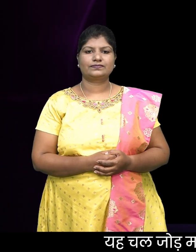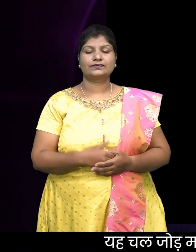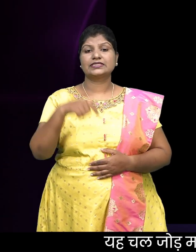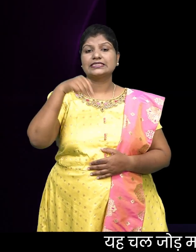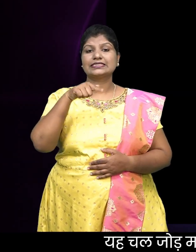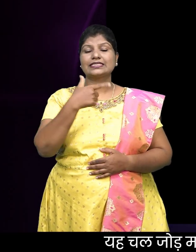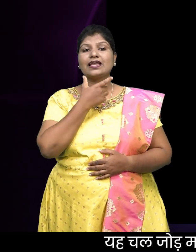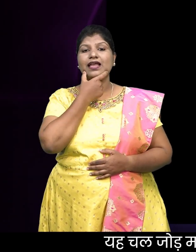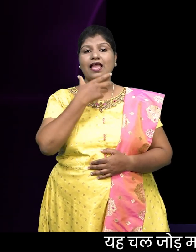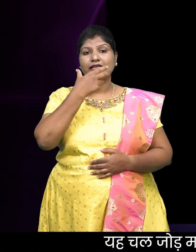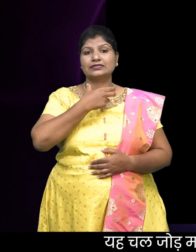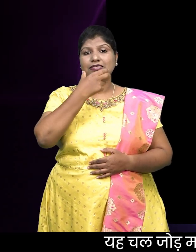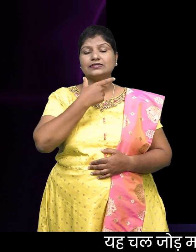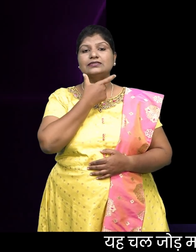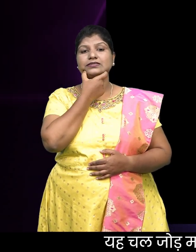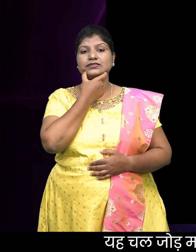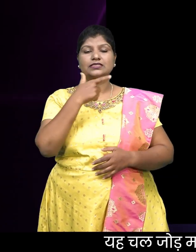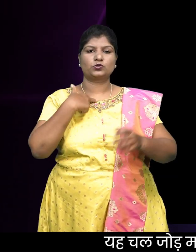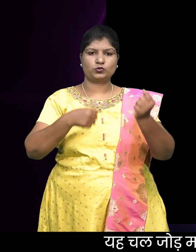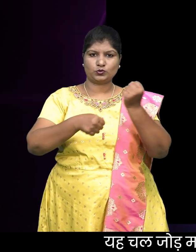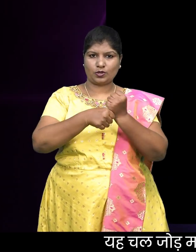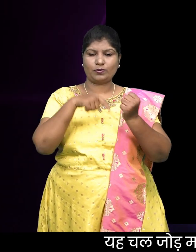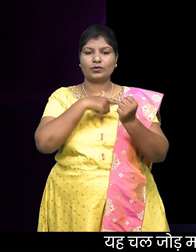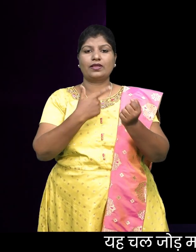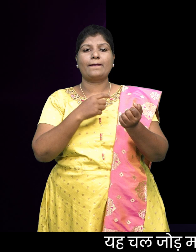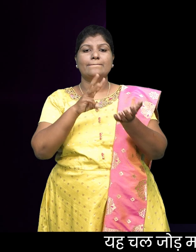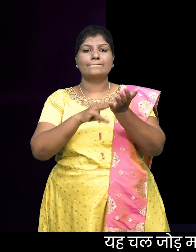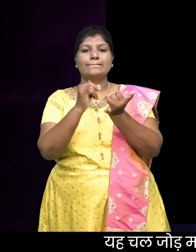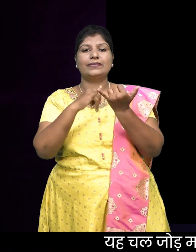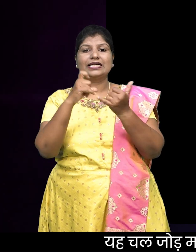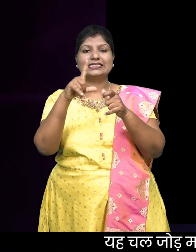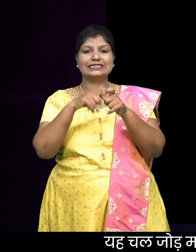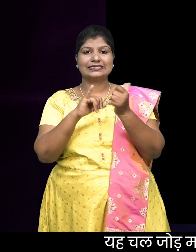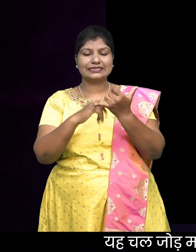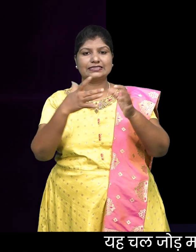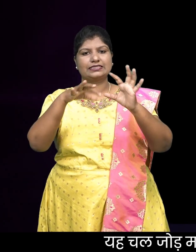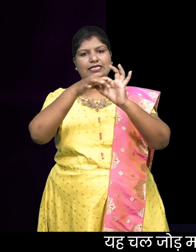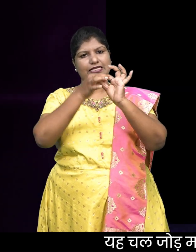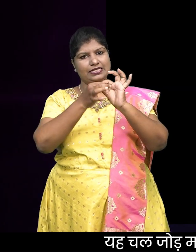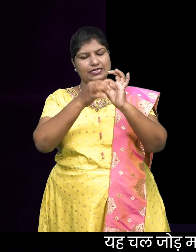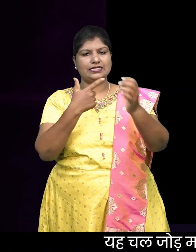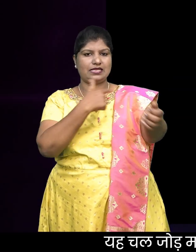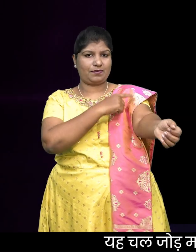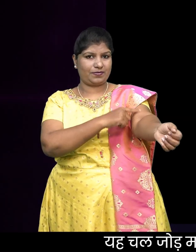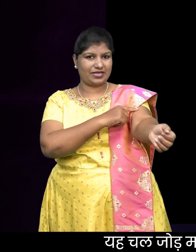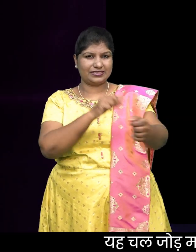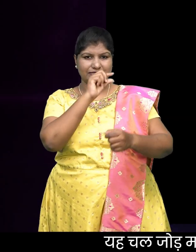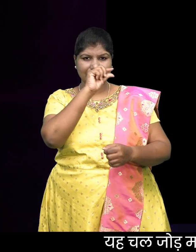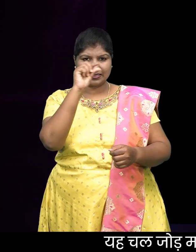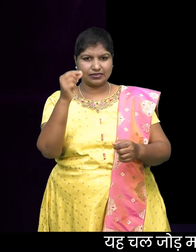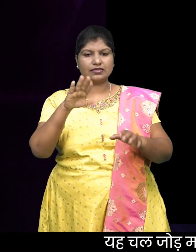यह चल जोड़ मांसपेशियों और स्नायु बंधनों द्वारा समर्थित है।